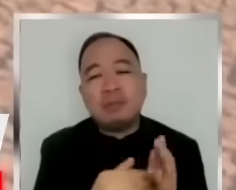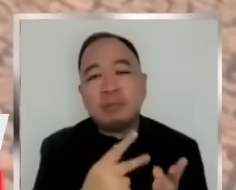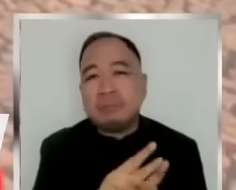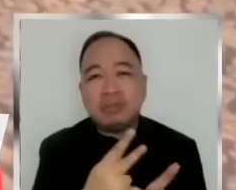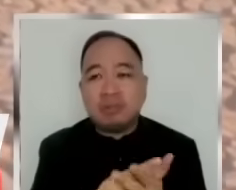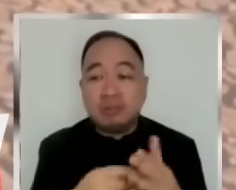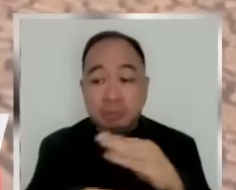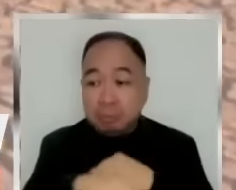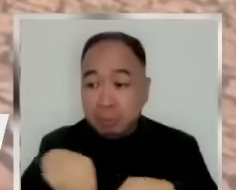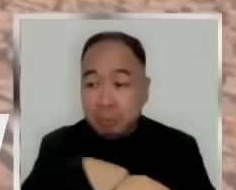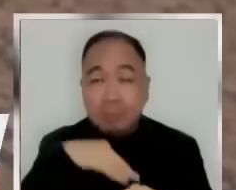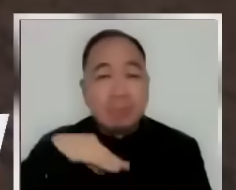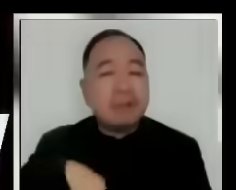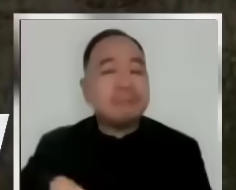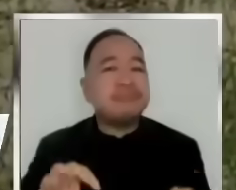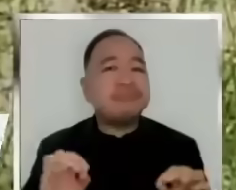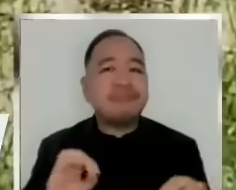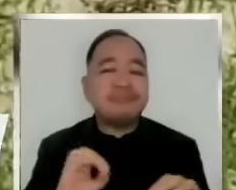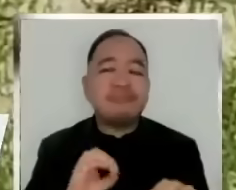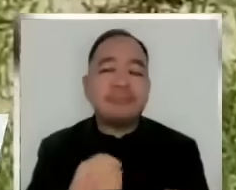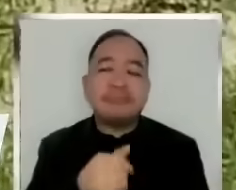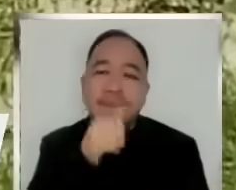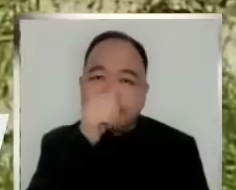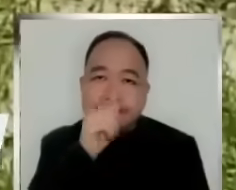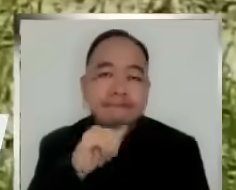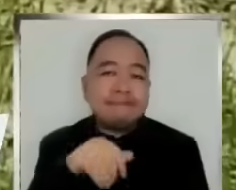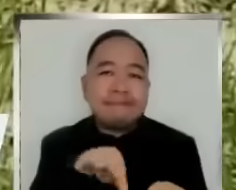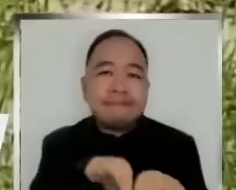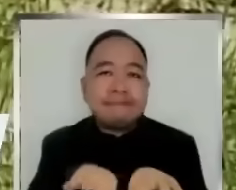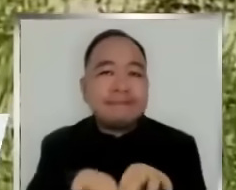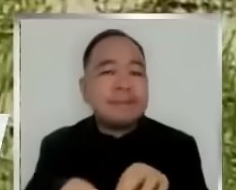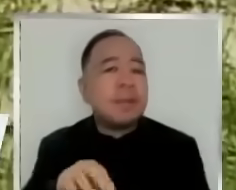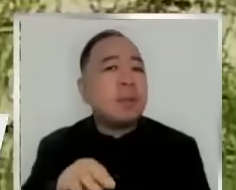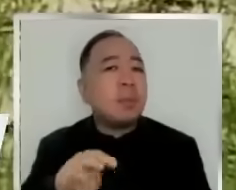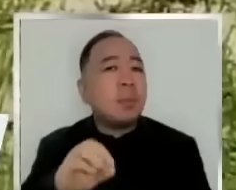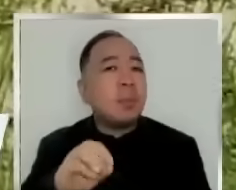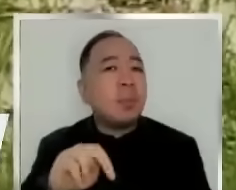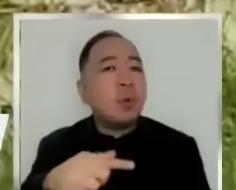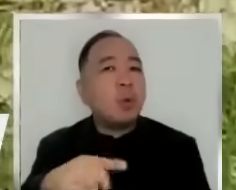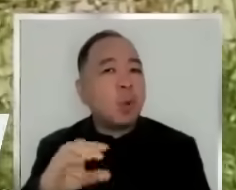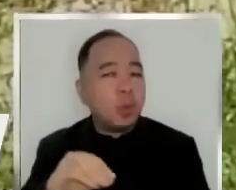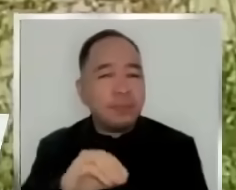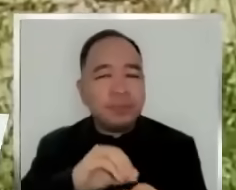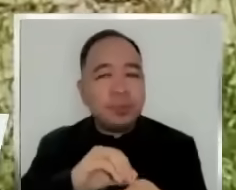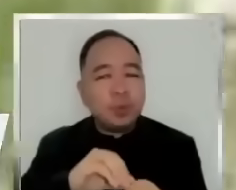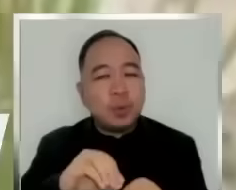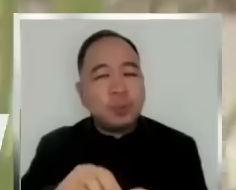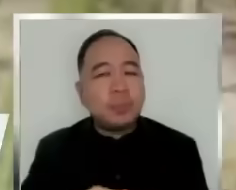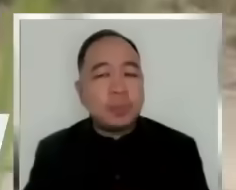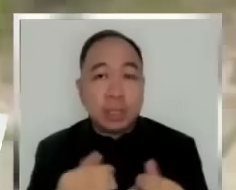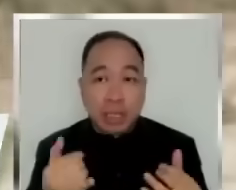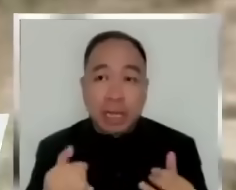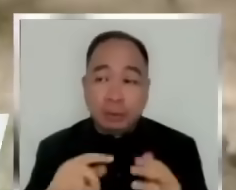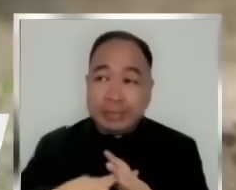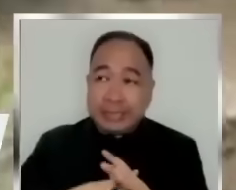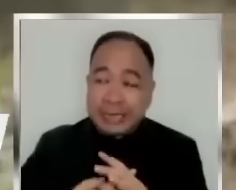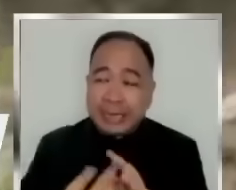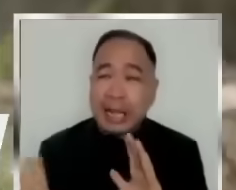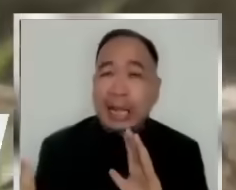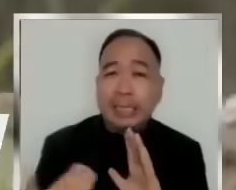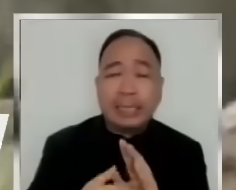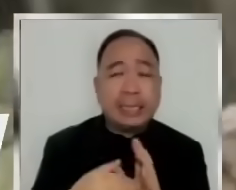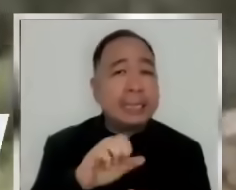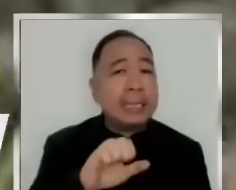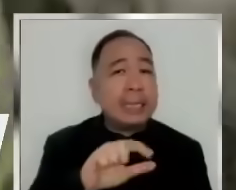siyang magtanim ng munggo. Ngayon naman, dahil din sa maagang paramdam ng El Nino, imbis na Mayo